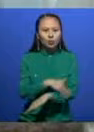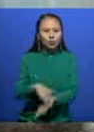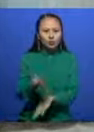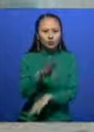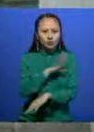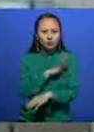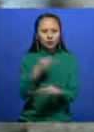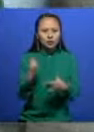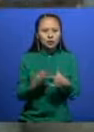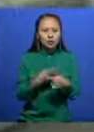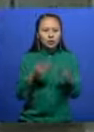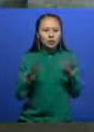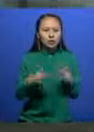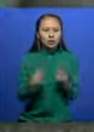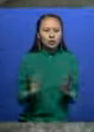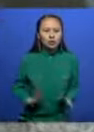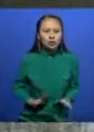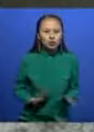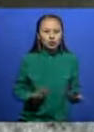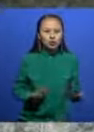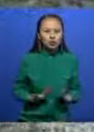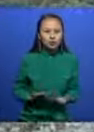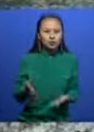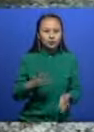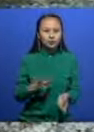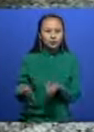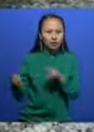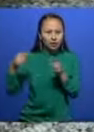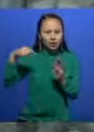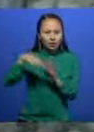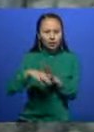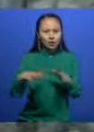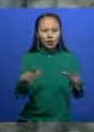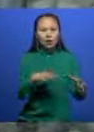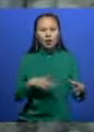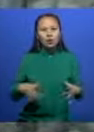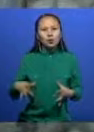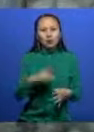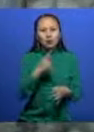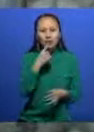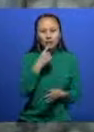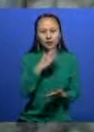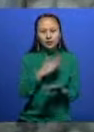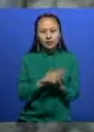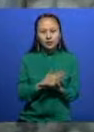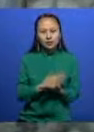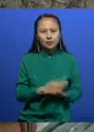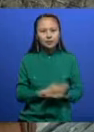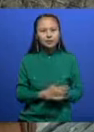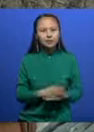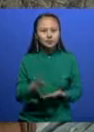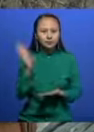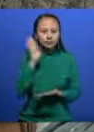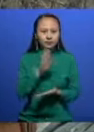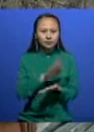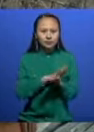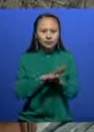Расул тұратын көшенің тұрғындары ауыз суды құдықтан алып тұтынады екен. Кермектеу дәмі бар. Таза су